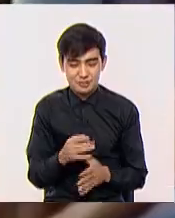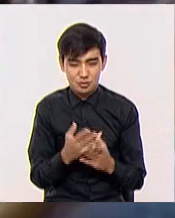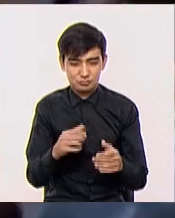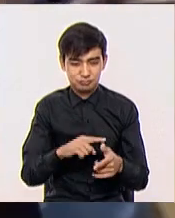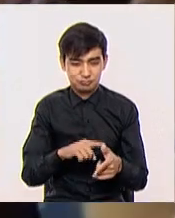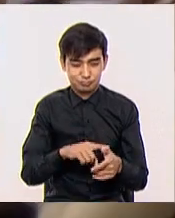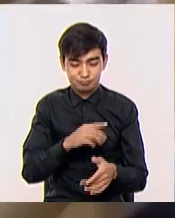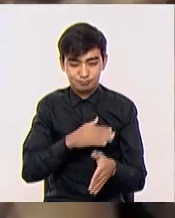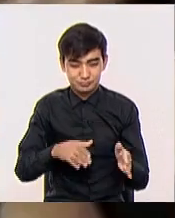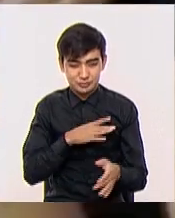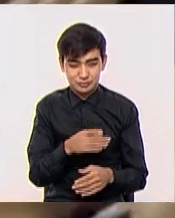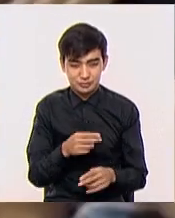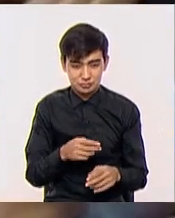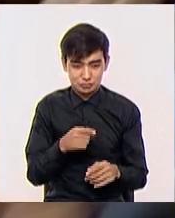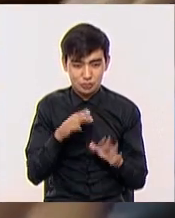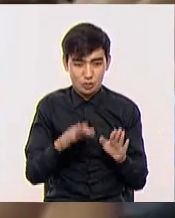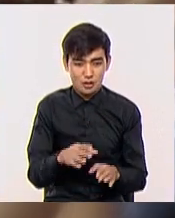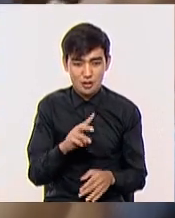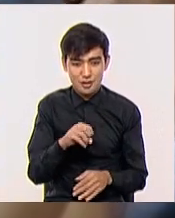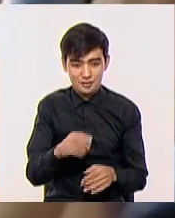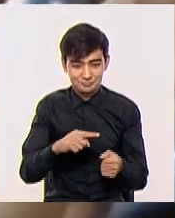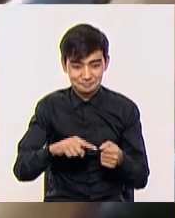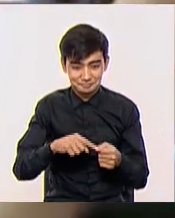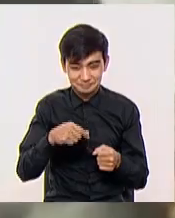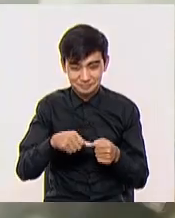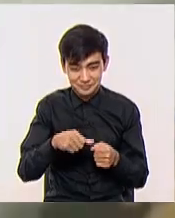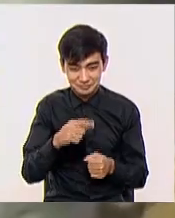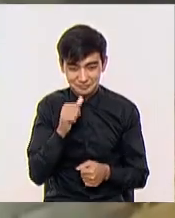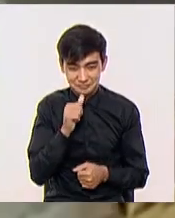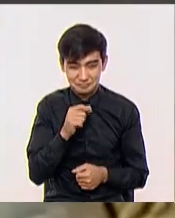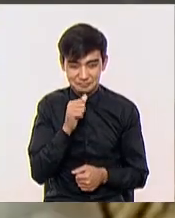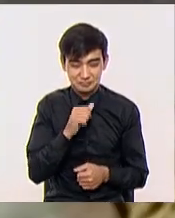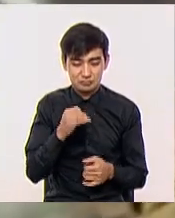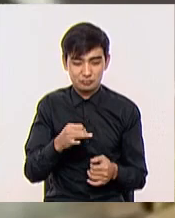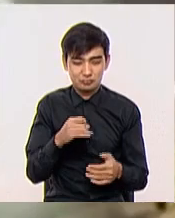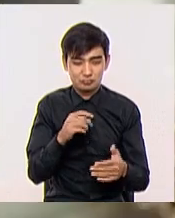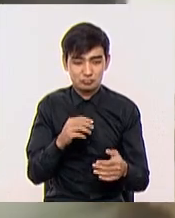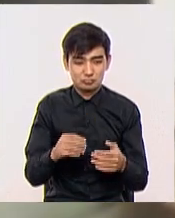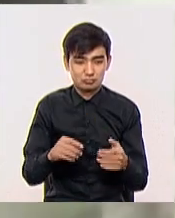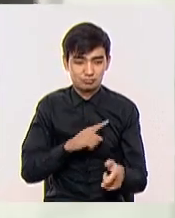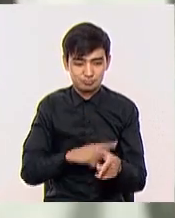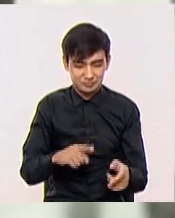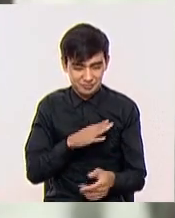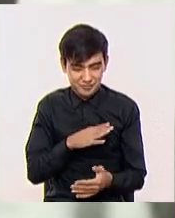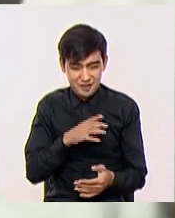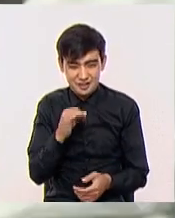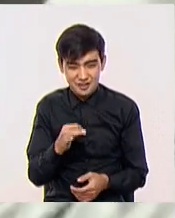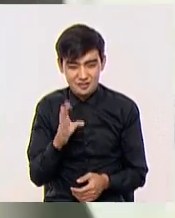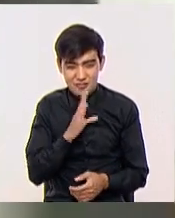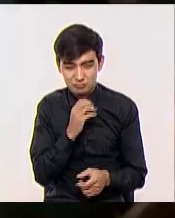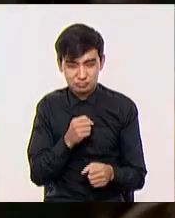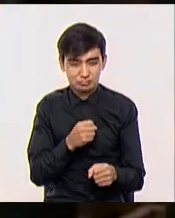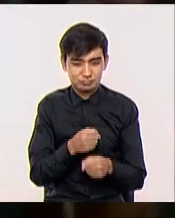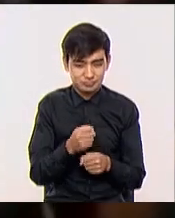пальца только из за того что она использовала лак для ногтей представительницы обвинена в супружеской неверности забивали камнями до